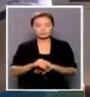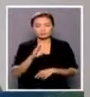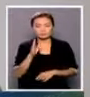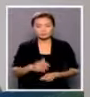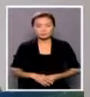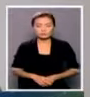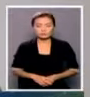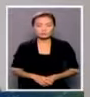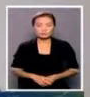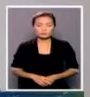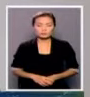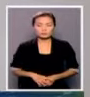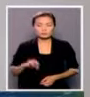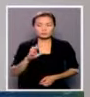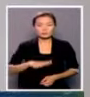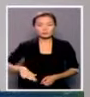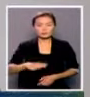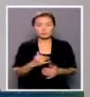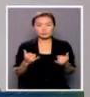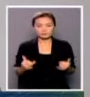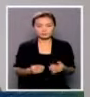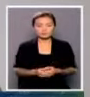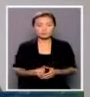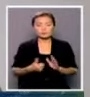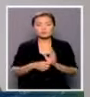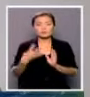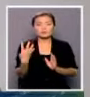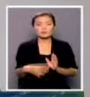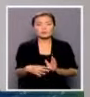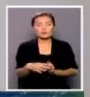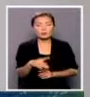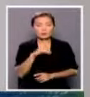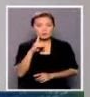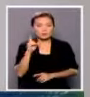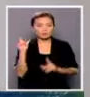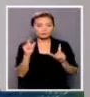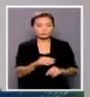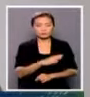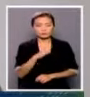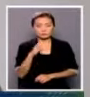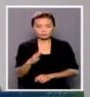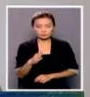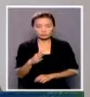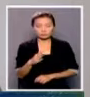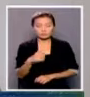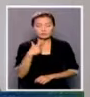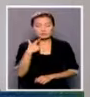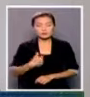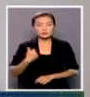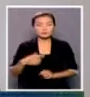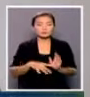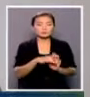үйретеді. Енді осы Атырау облысы бойынша 640-қа жуық азамат әскер қатарына аттанады. Әскерге